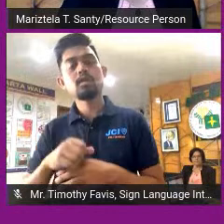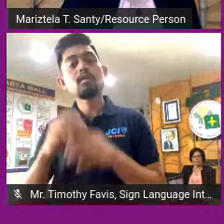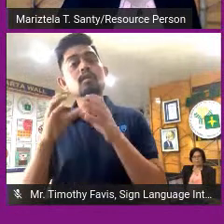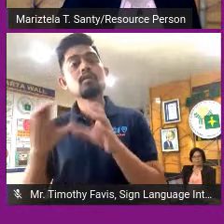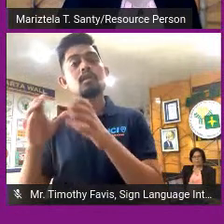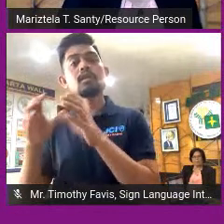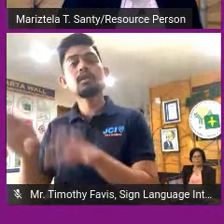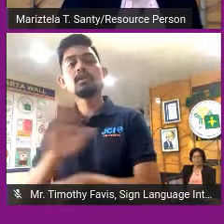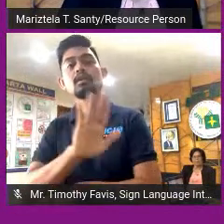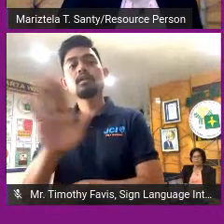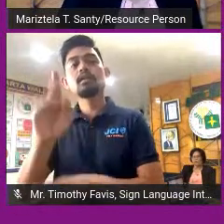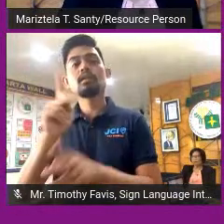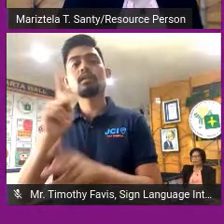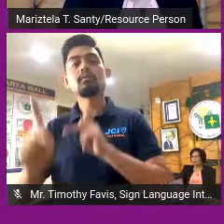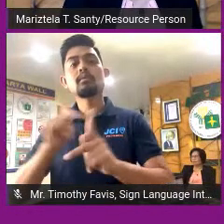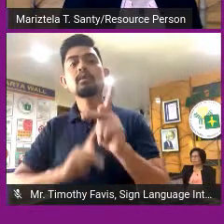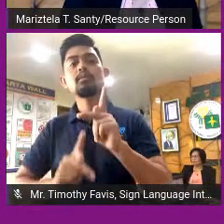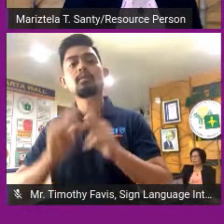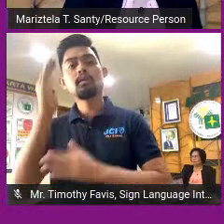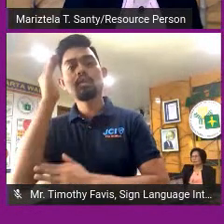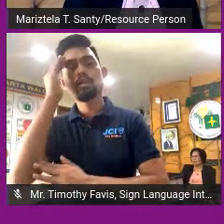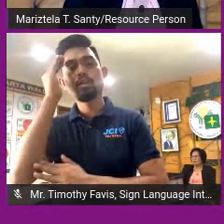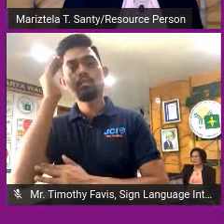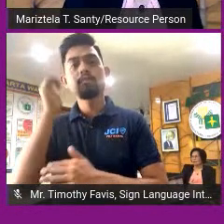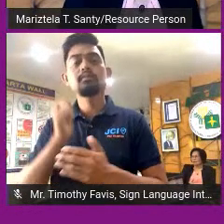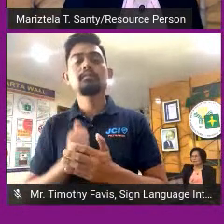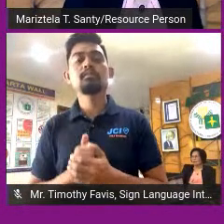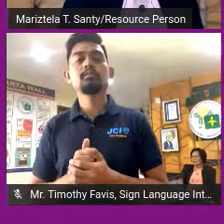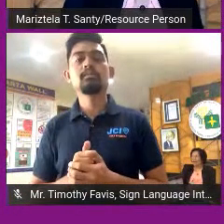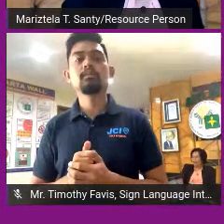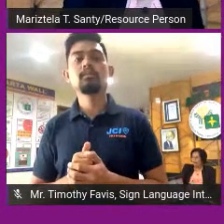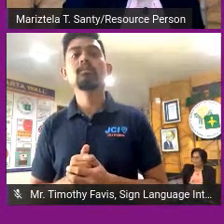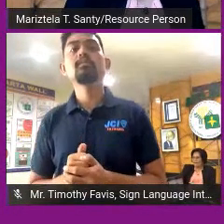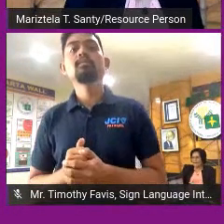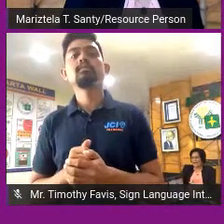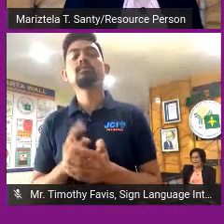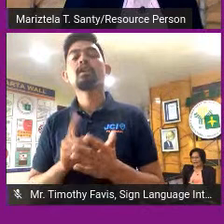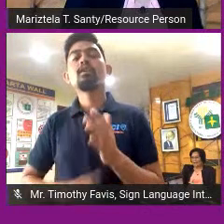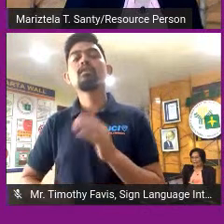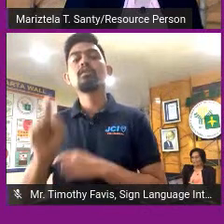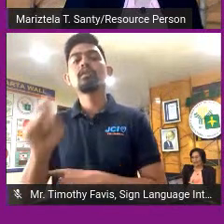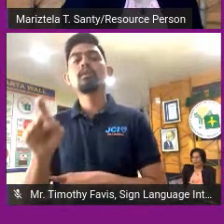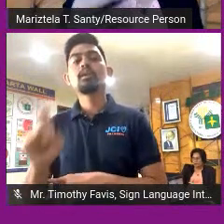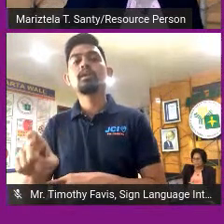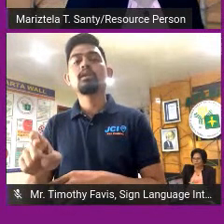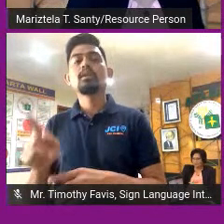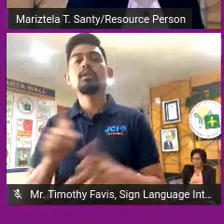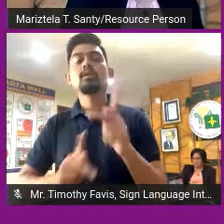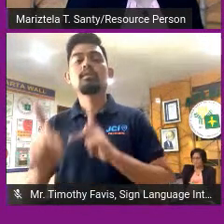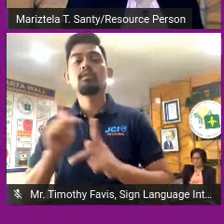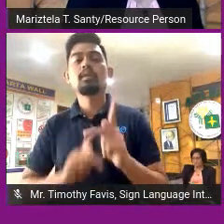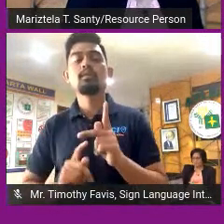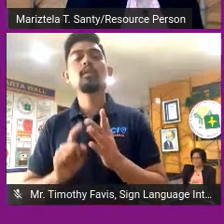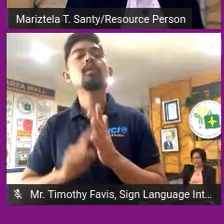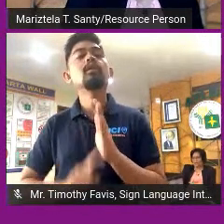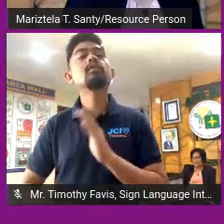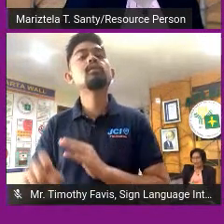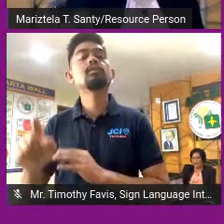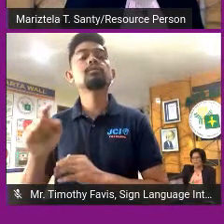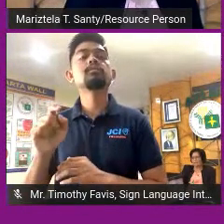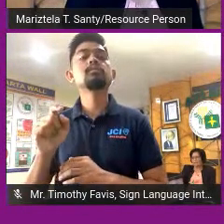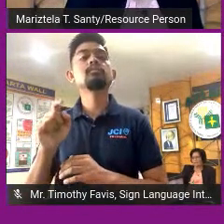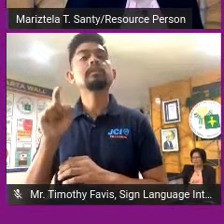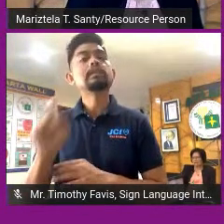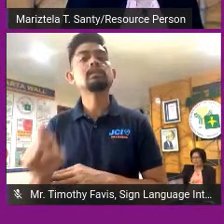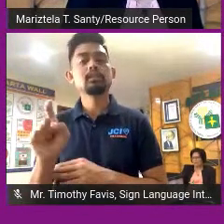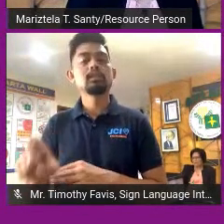your people. You have to know the kung ano ang pangangailangan, ano ang resources, ano ba